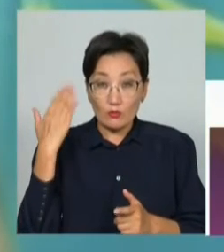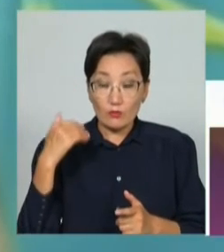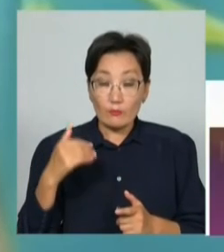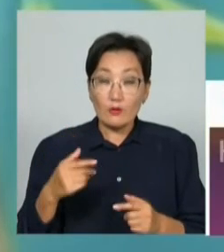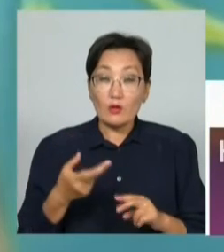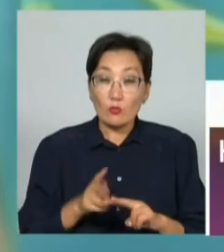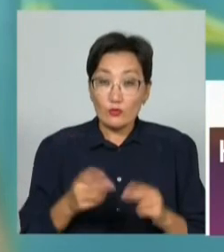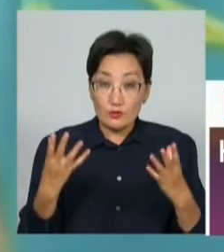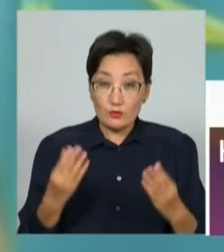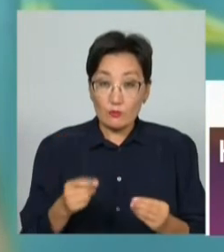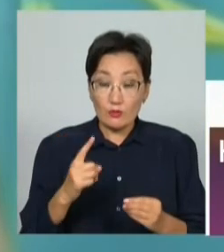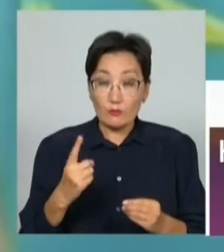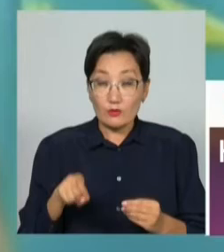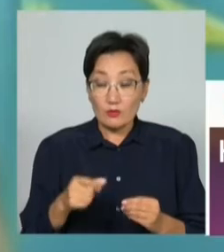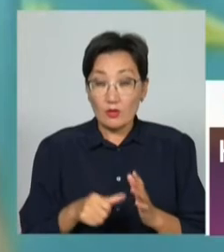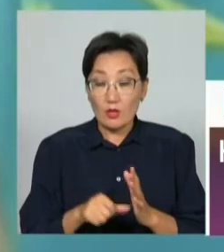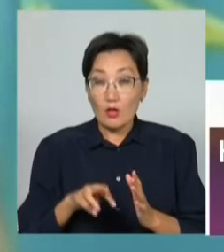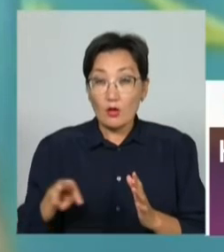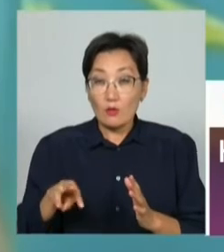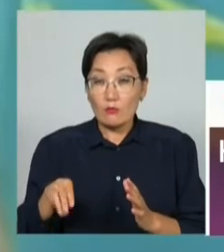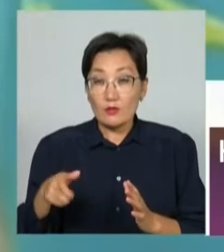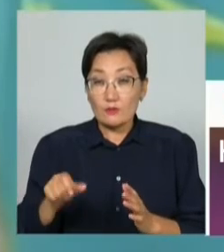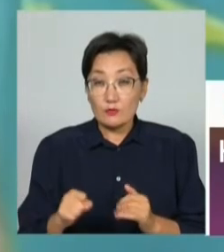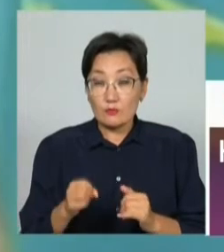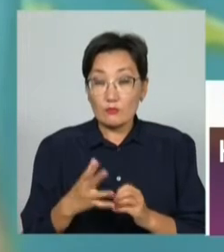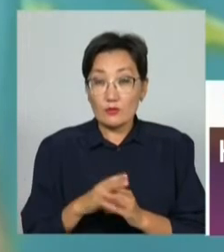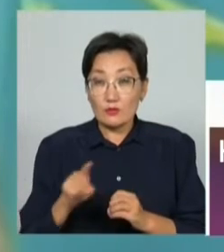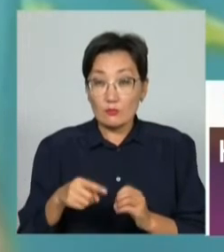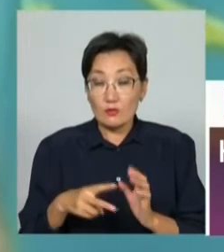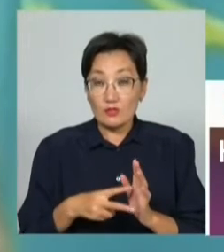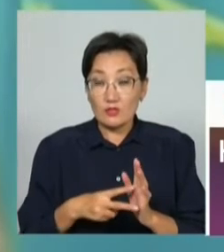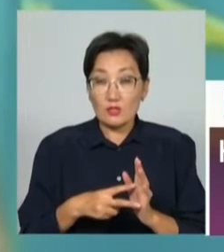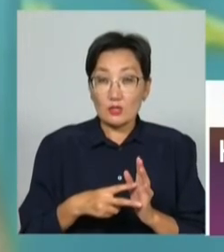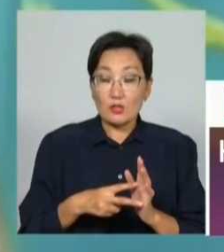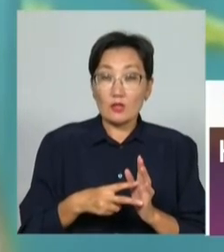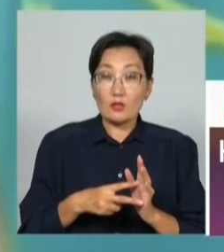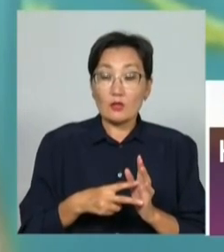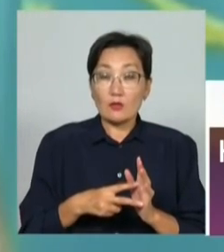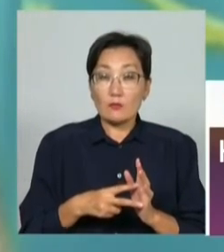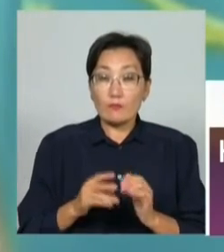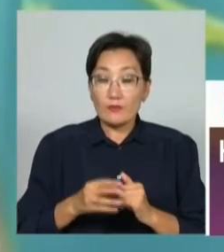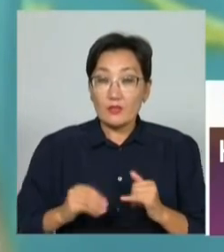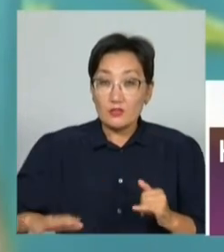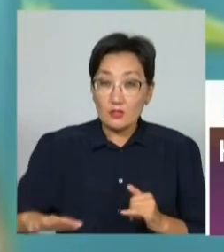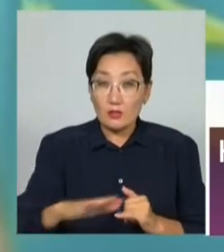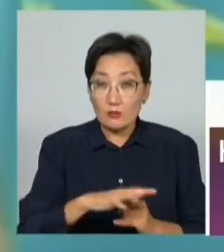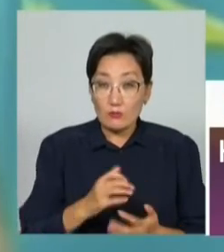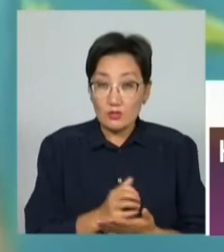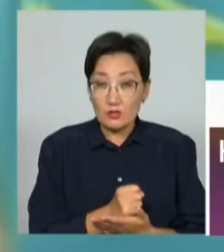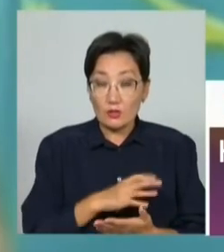дәл осы күнге 1,6 миллион гектар немесе 15,7 алқаптар жиналған